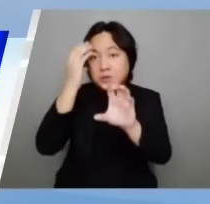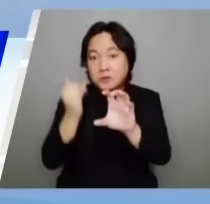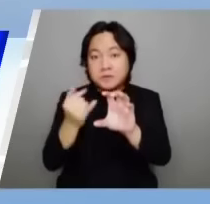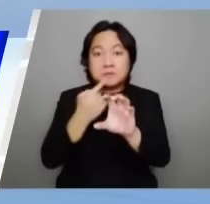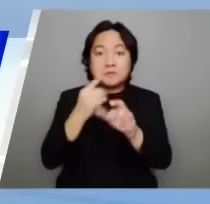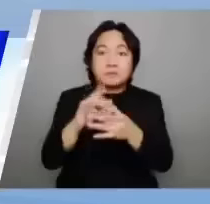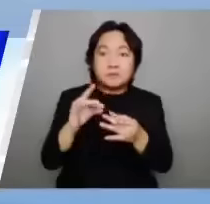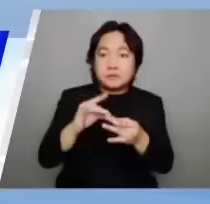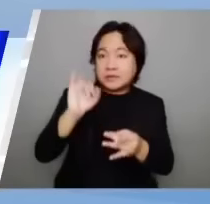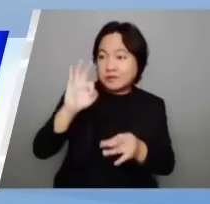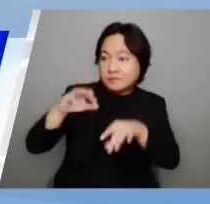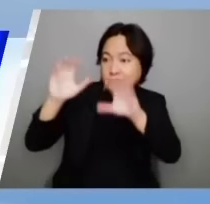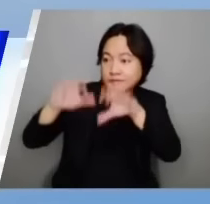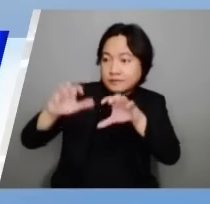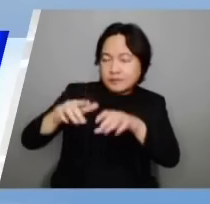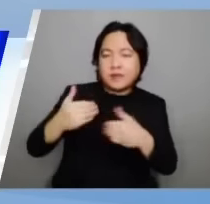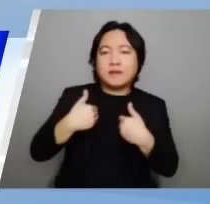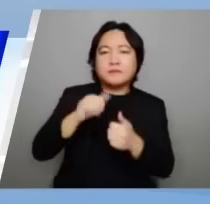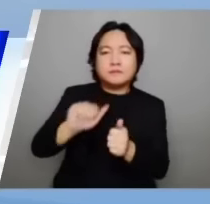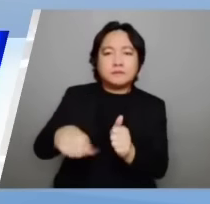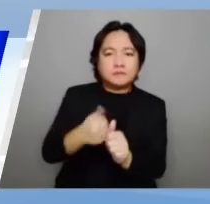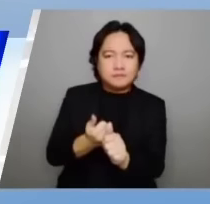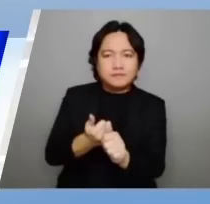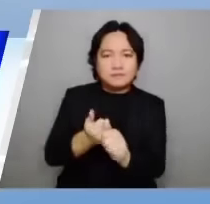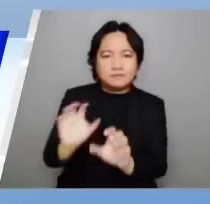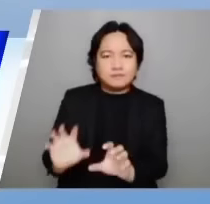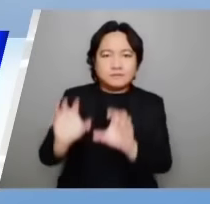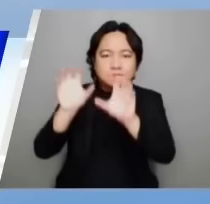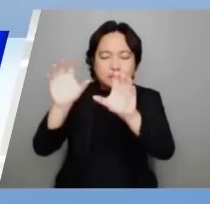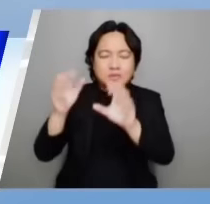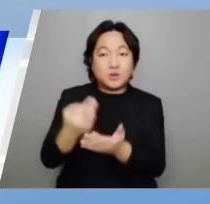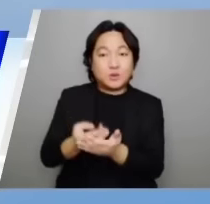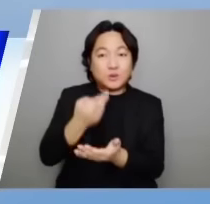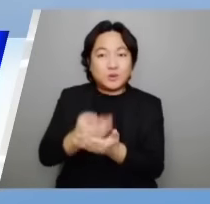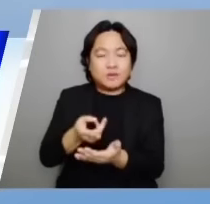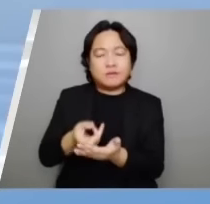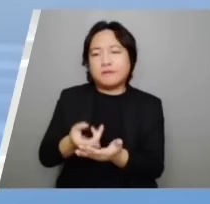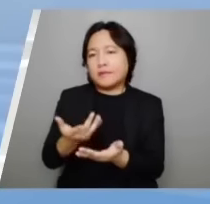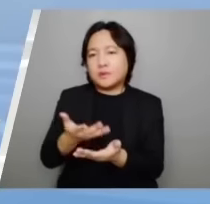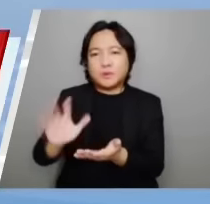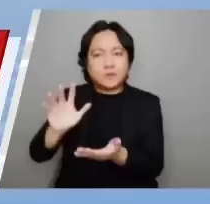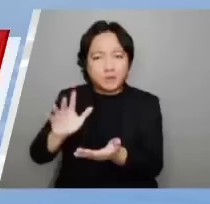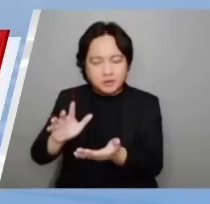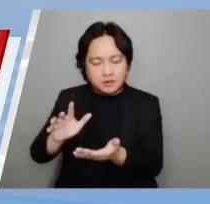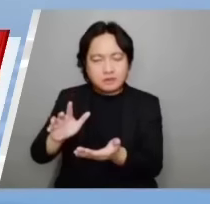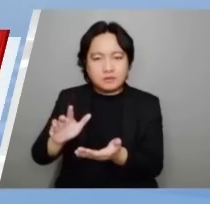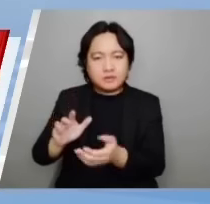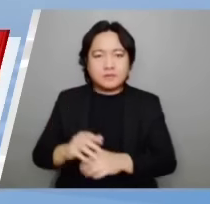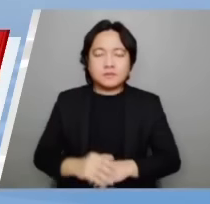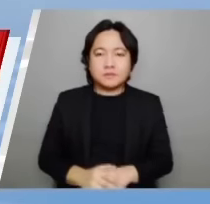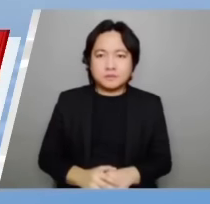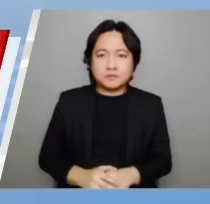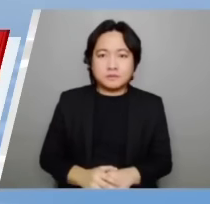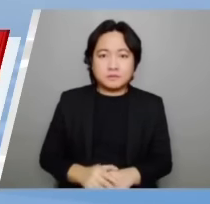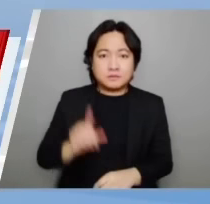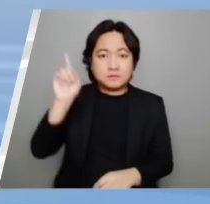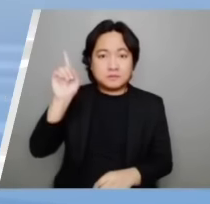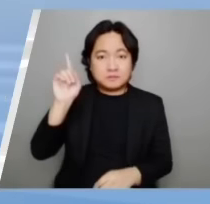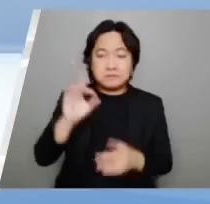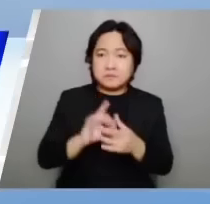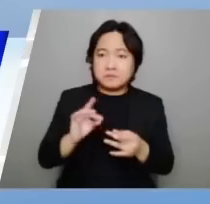bumabaha. Nababad din sa baha ang kanilang bigas. Nagising po ako, ilak ng tubig. Sabi ko, anak, bangon ka na,